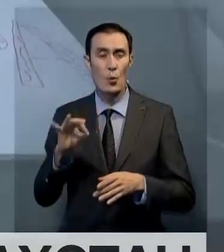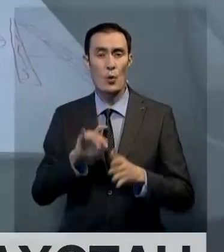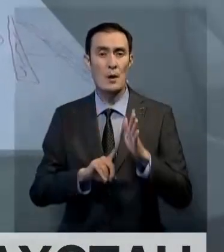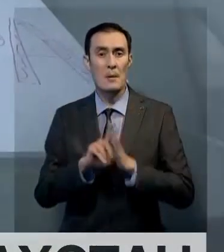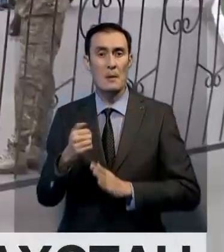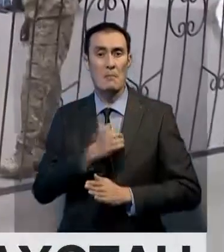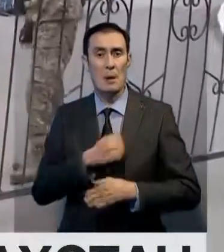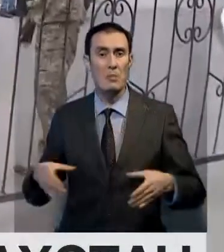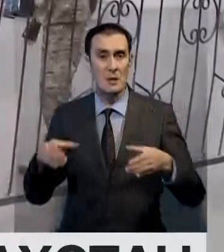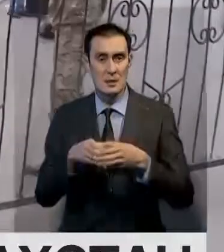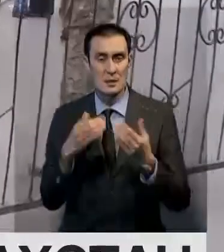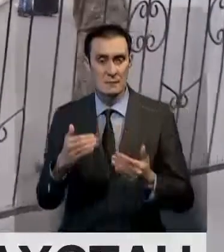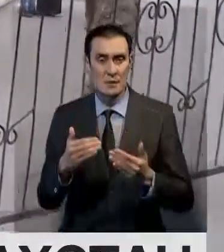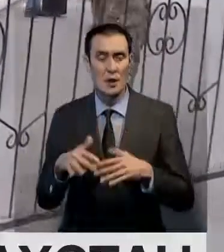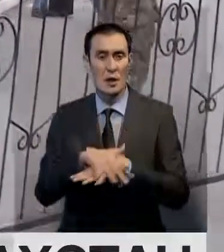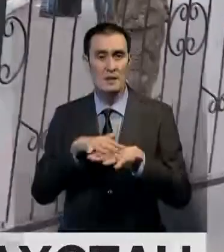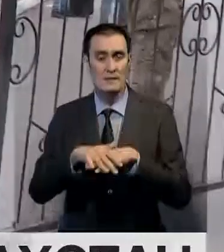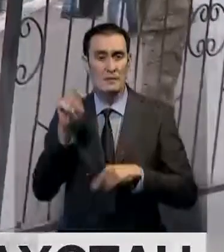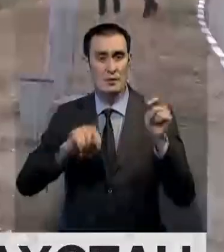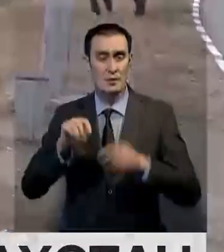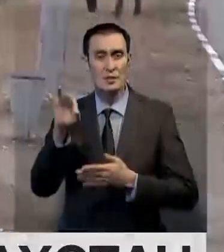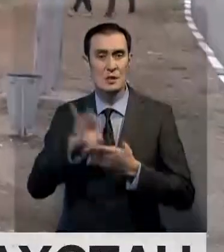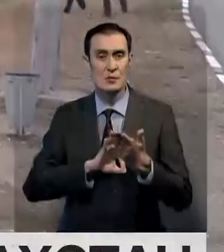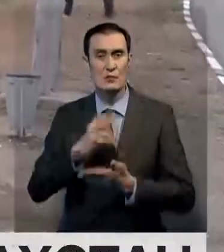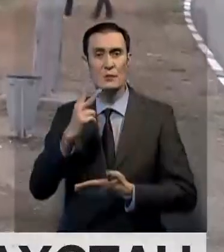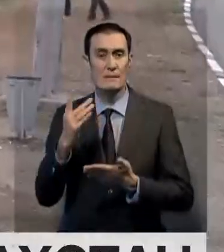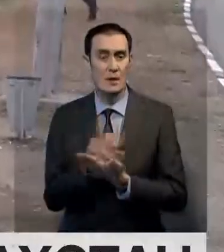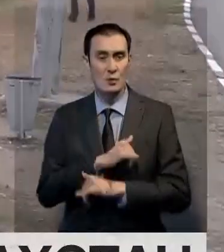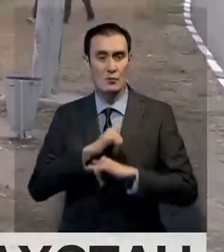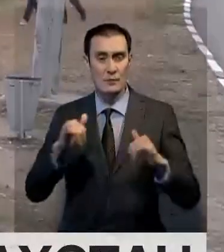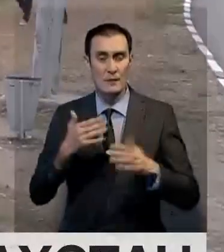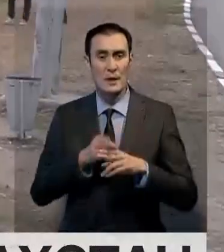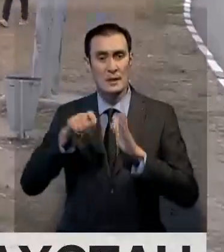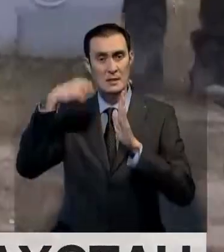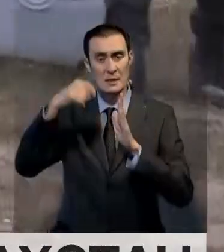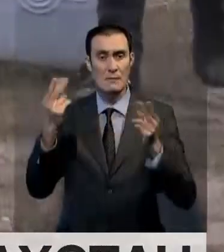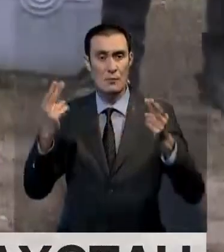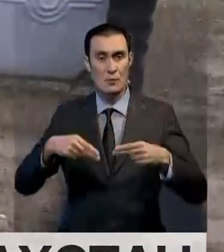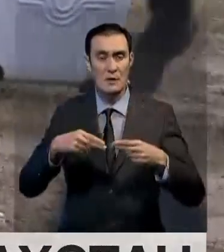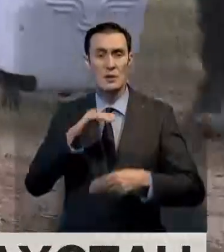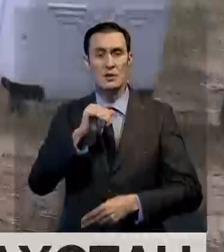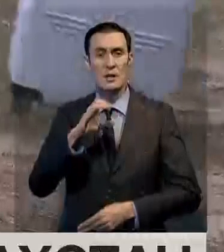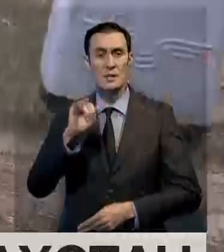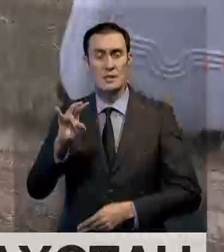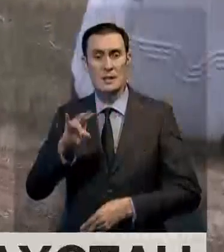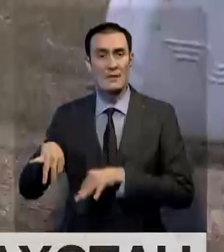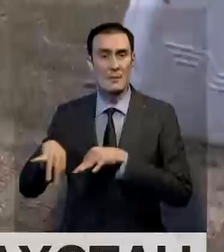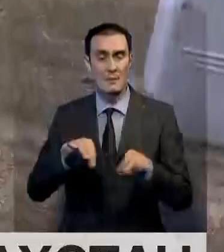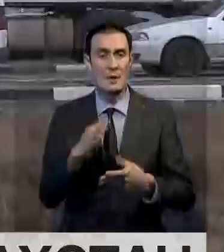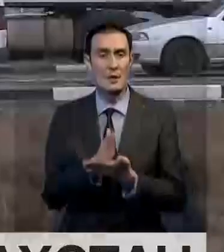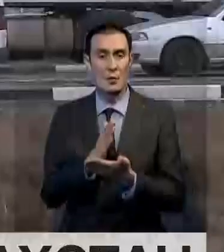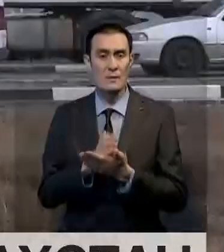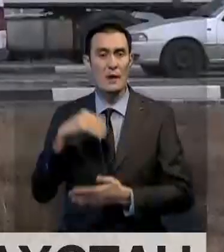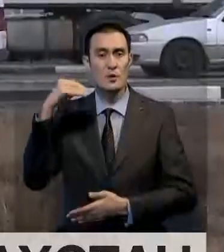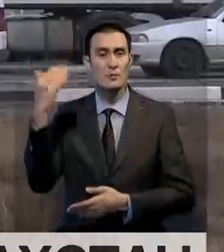частичной мобилизации поток приезжих вырос сразу в 2 раза. Это кадры с пункта пропуска Жайсан автомобильный, что находится